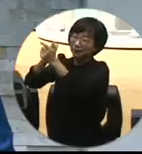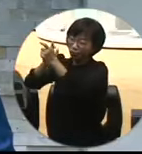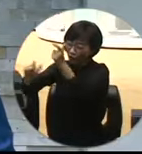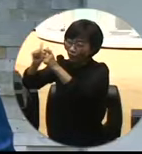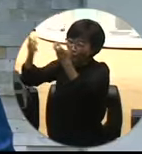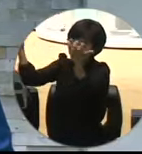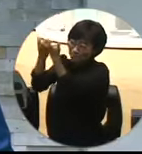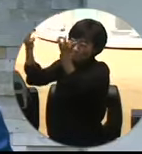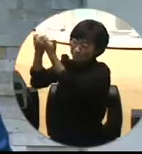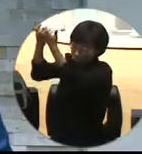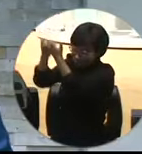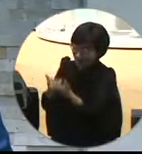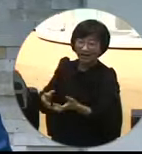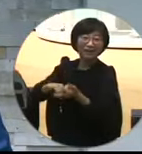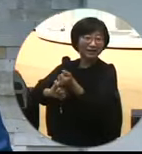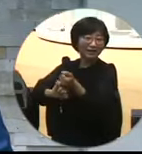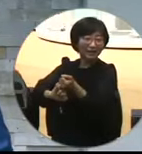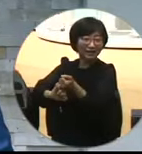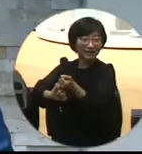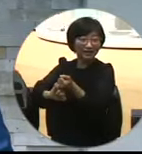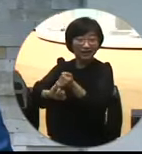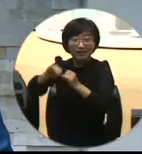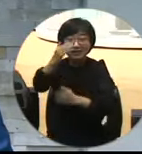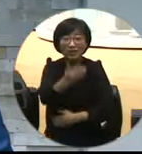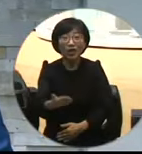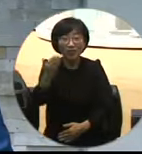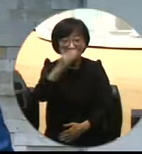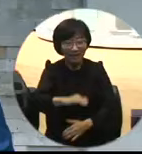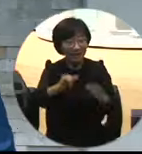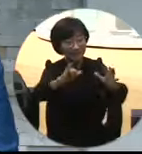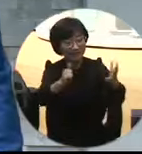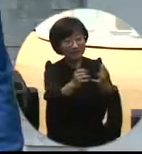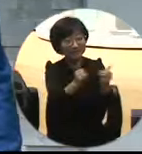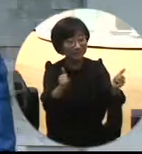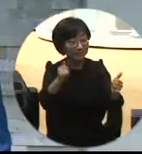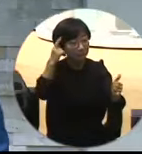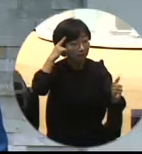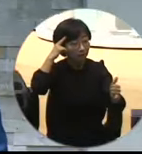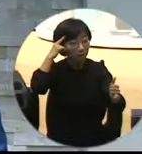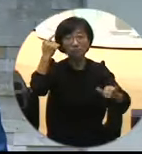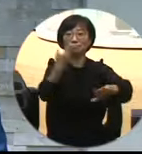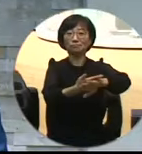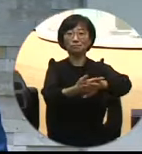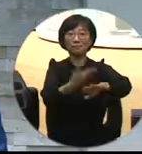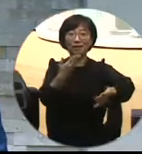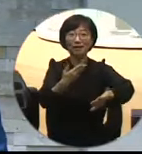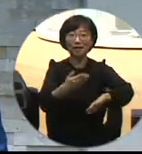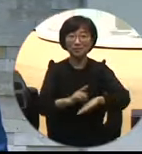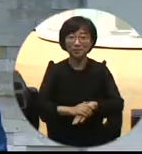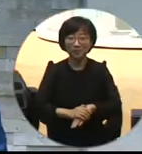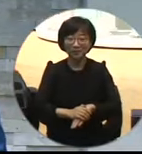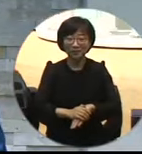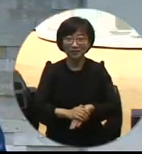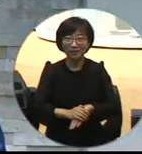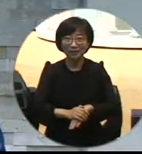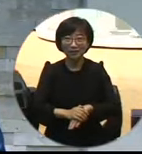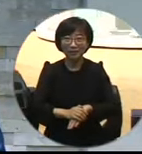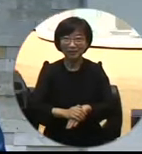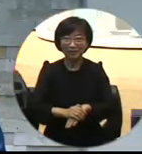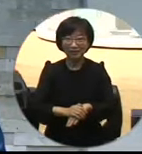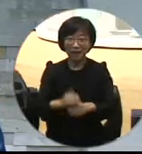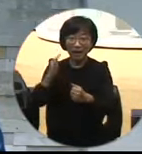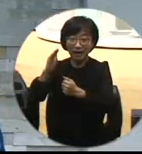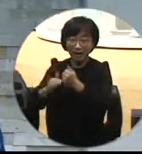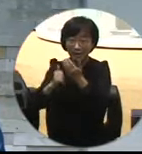거예요. 그러니까 세상 사람들은 반대로 살지요. 믿음 없는 사람들은 반대로 살지요. 믿음 있는 사람은 이 말씀대로